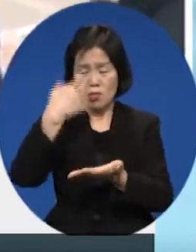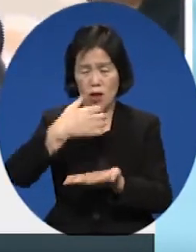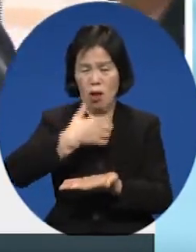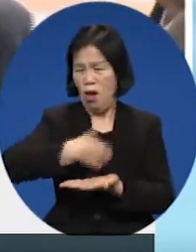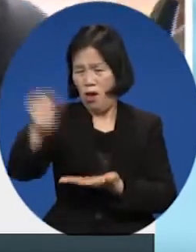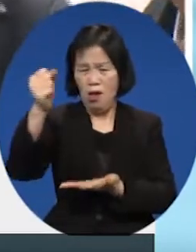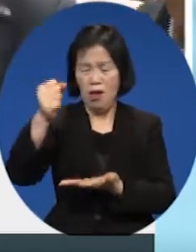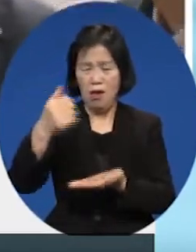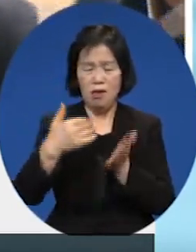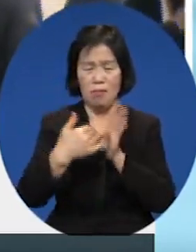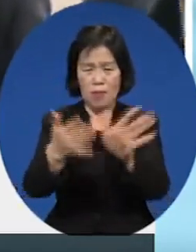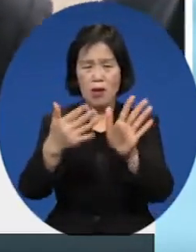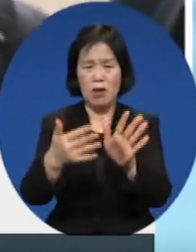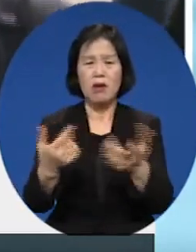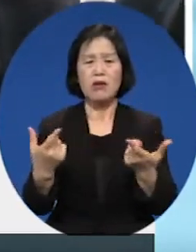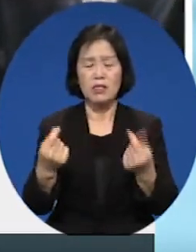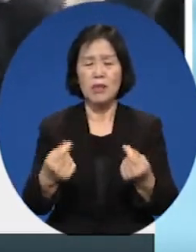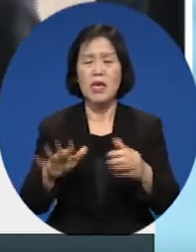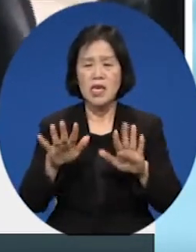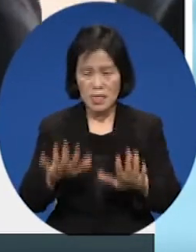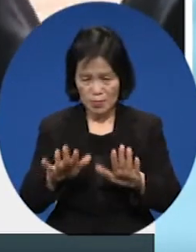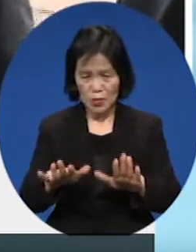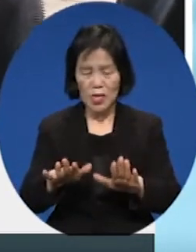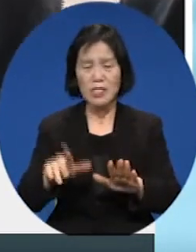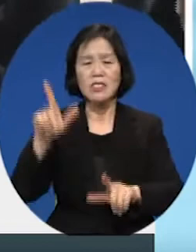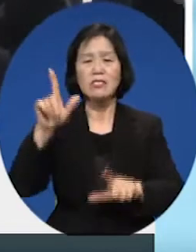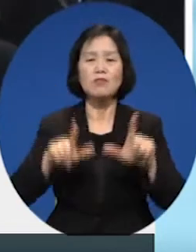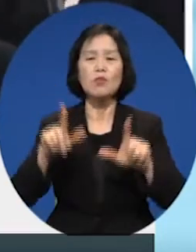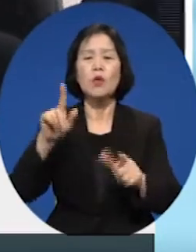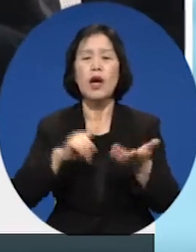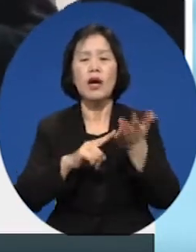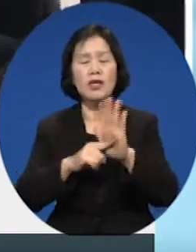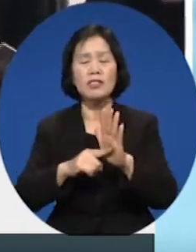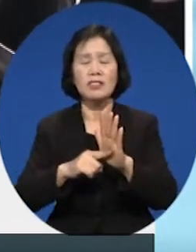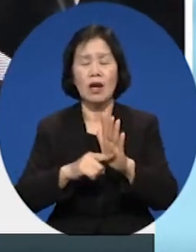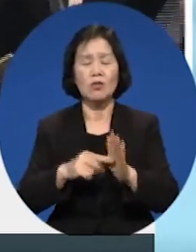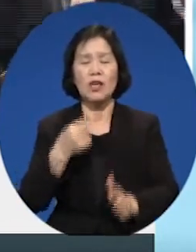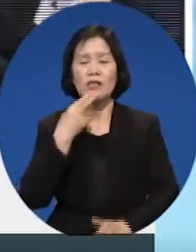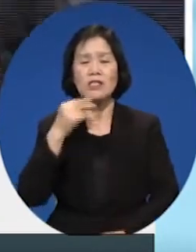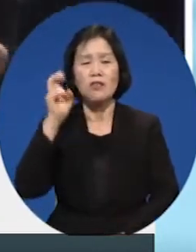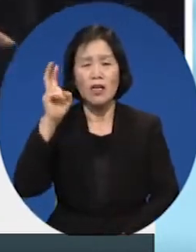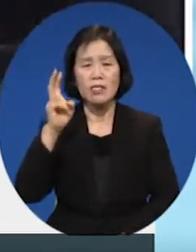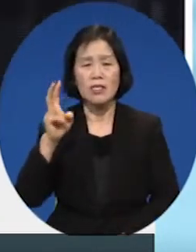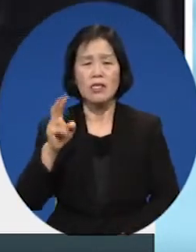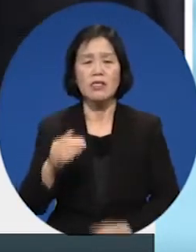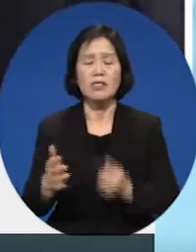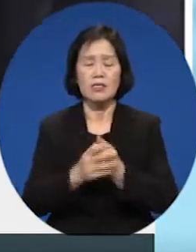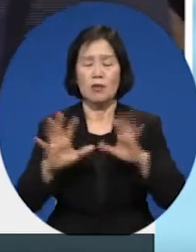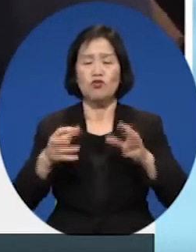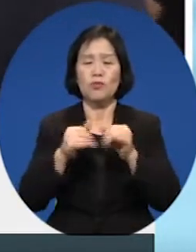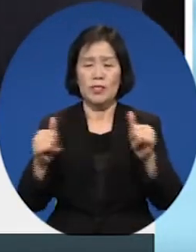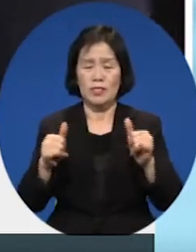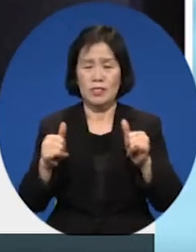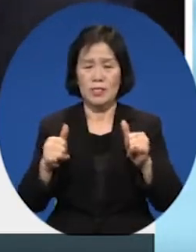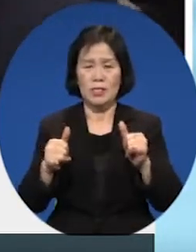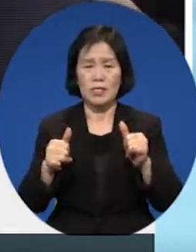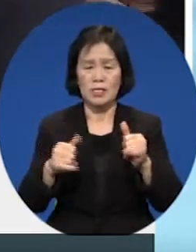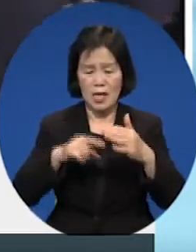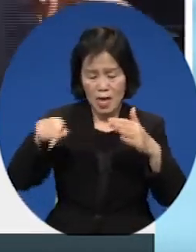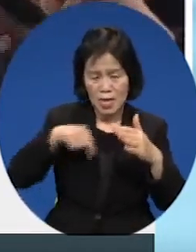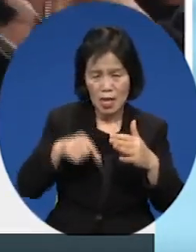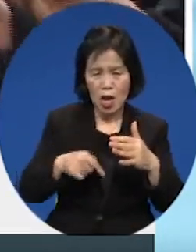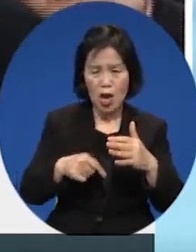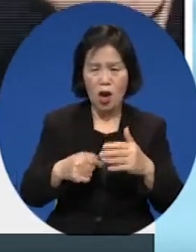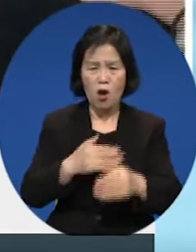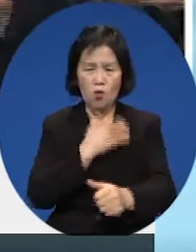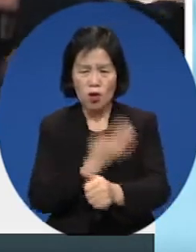하잖아요 이번에는 최소한 그런 모양은 안 만들어 질 것 같다 국민들이 어찌보면 안에서 권력 관계에 있어서